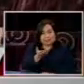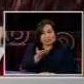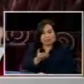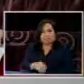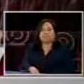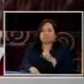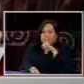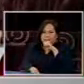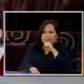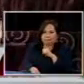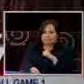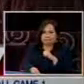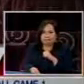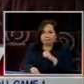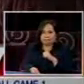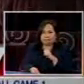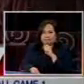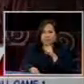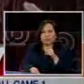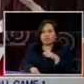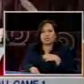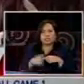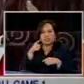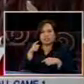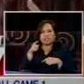Actually, Secretary, pareho ho yung pinanggalingan natin. Kaya